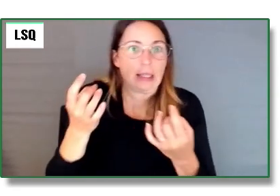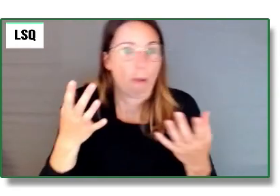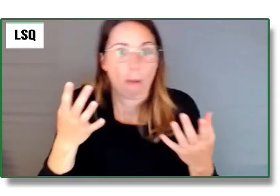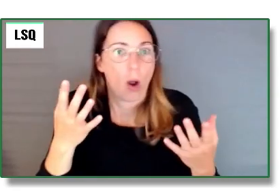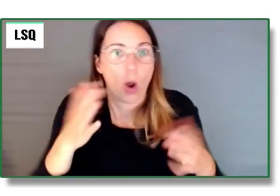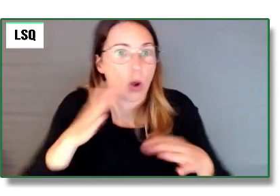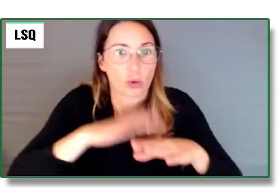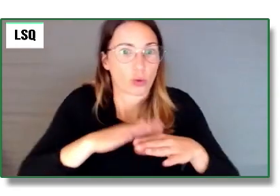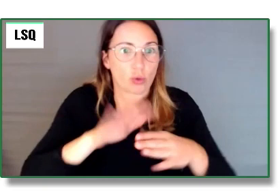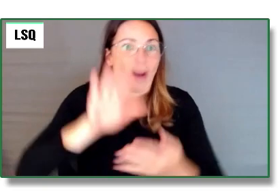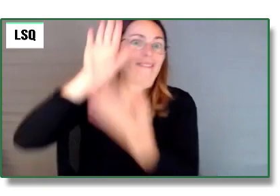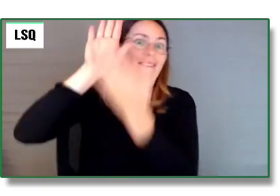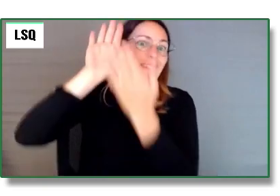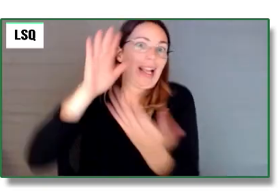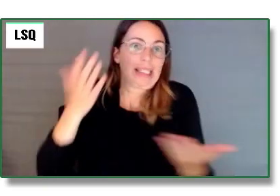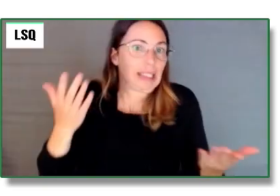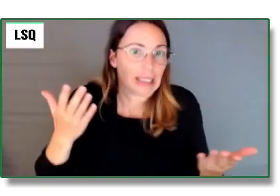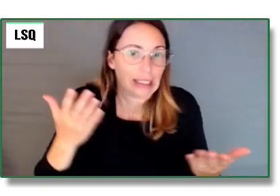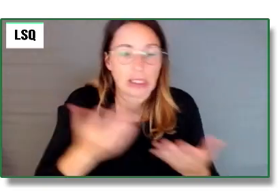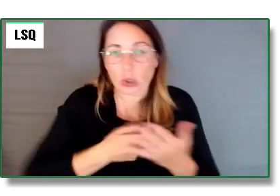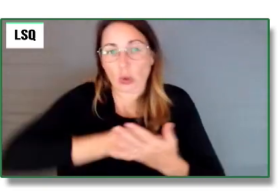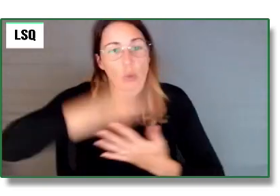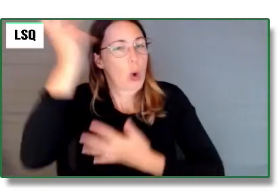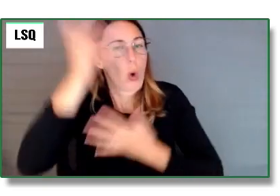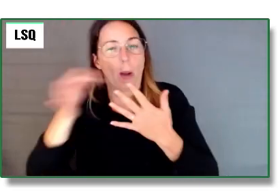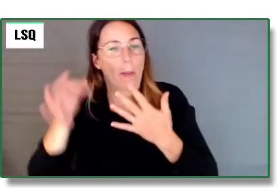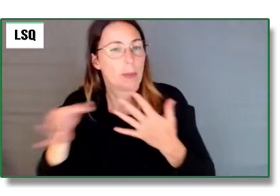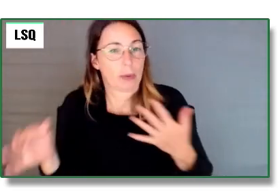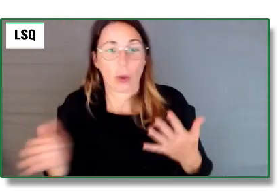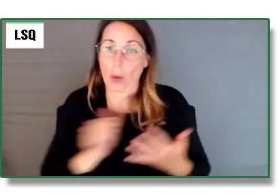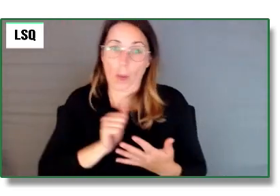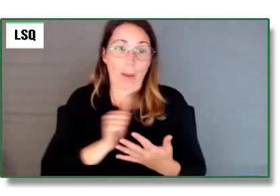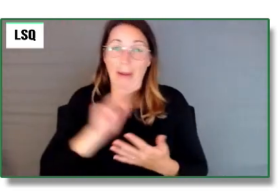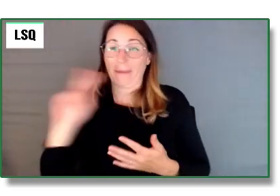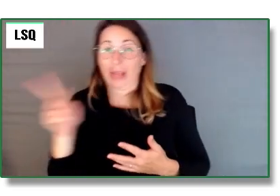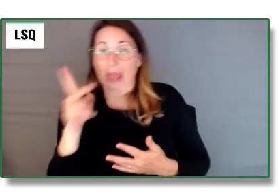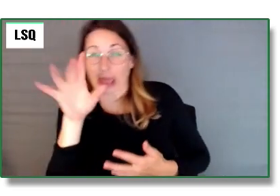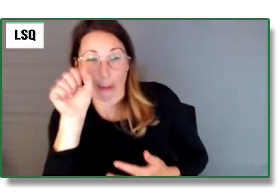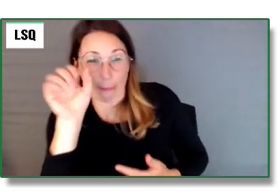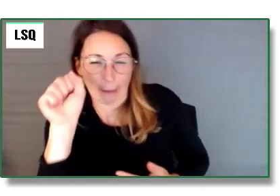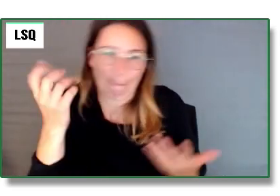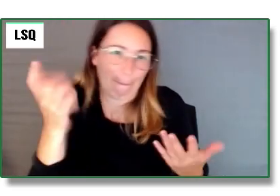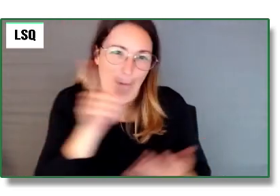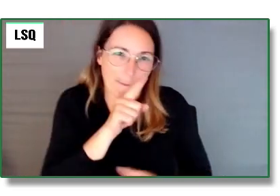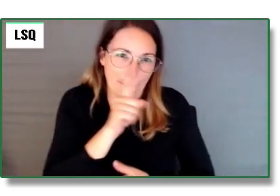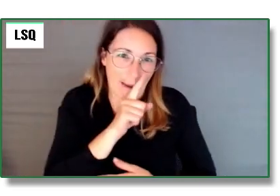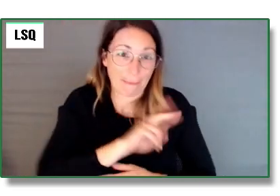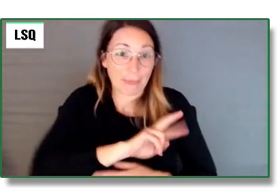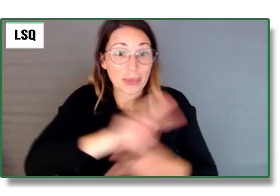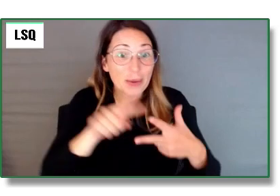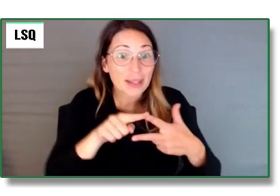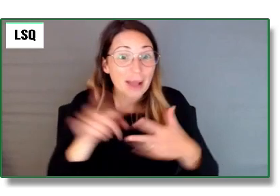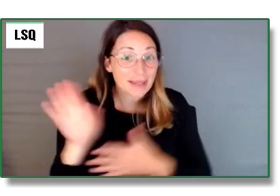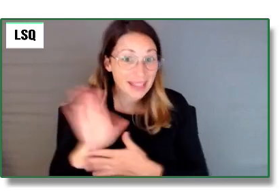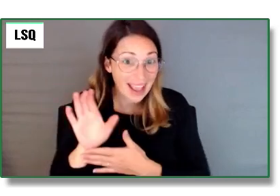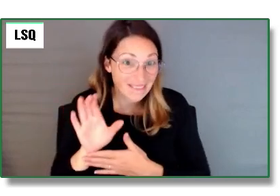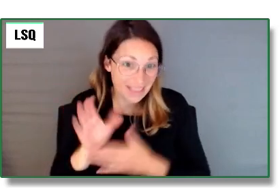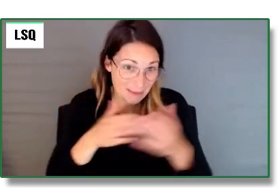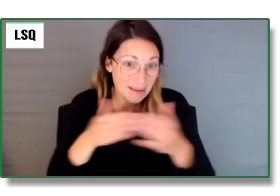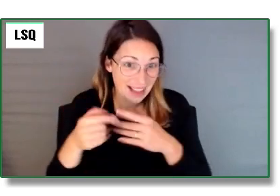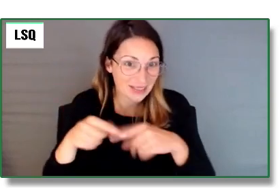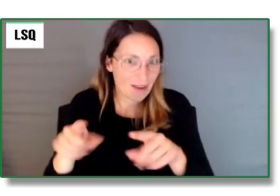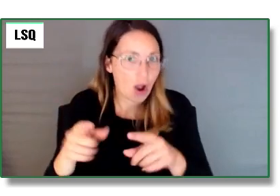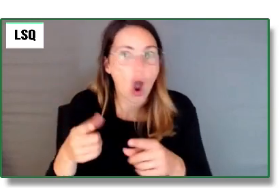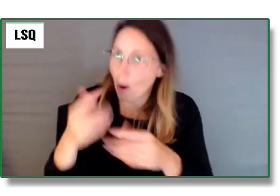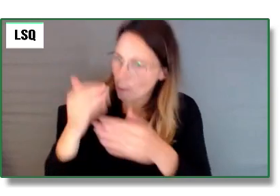trop d'options pour que je puisse le faire rapidement. Dans le café numéro 2, il y avait un menu très pratique, bien